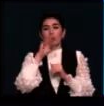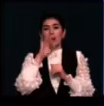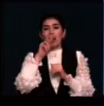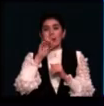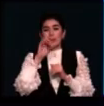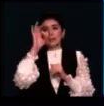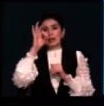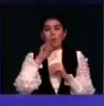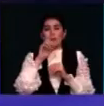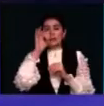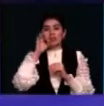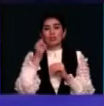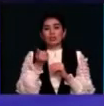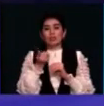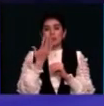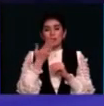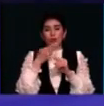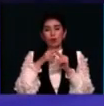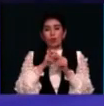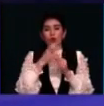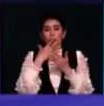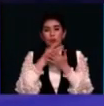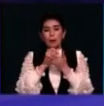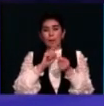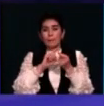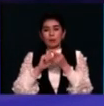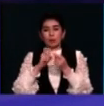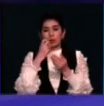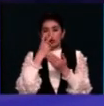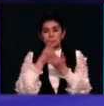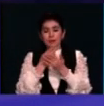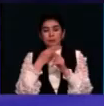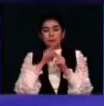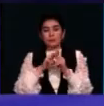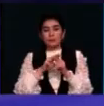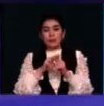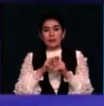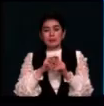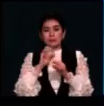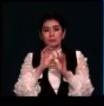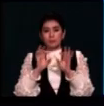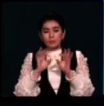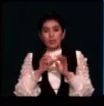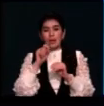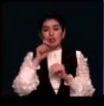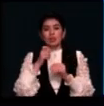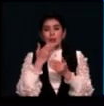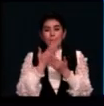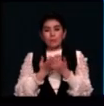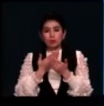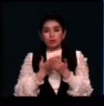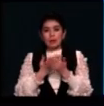polimerlanish darajasi bo'ladi. Nechta monomer o'zaro birikkanini ko'rsatuvchi son polimerlanish darajasi deyiladi. Bu